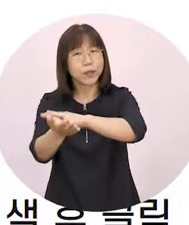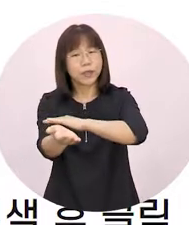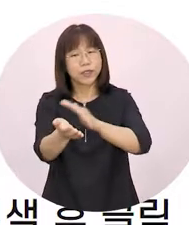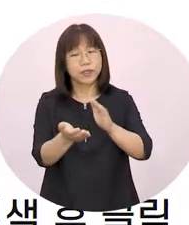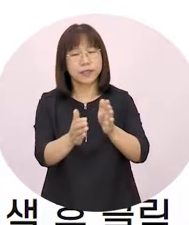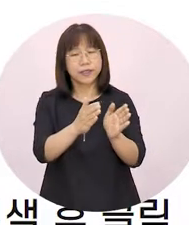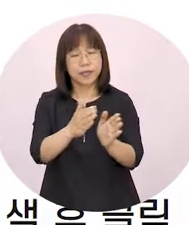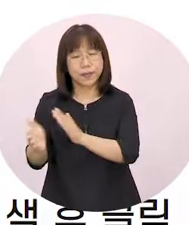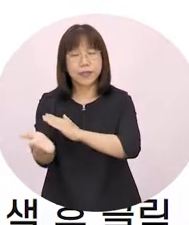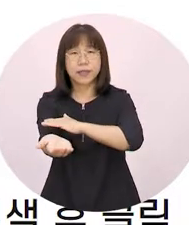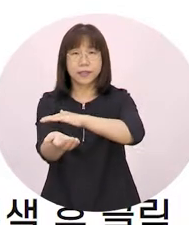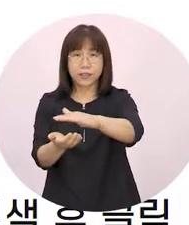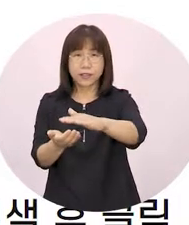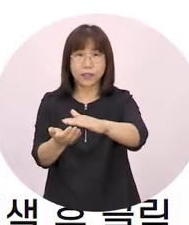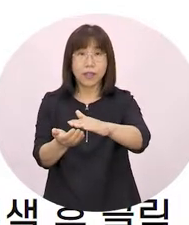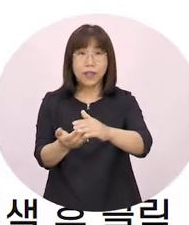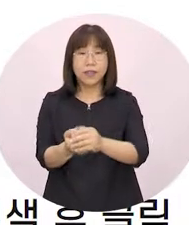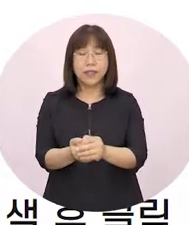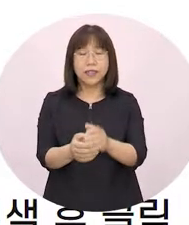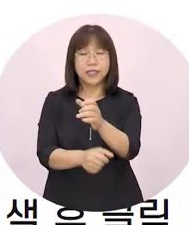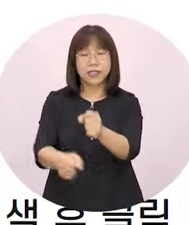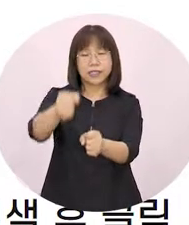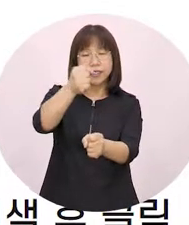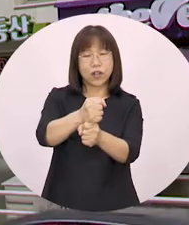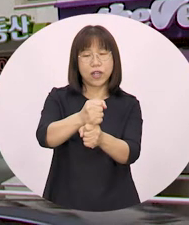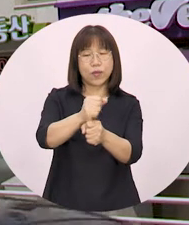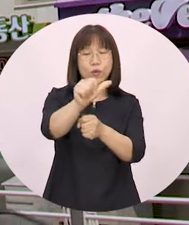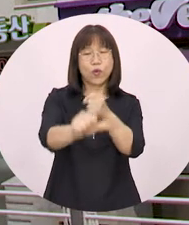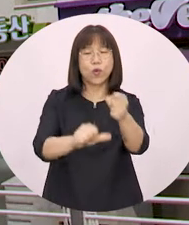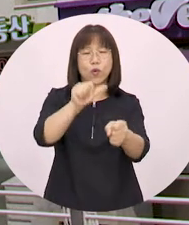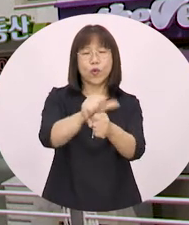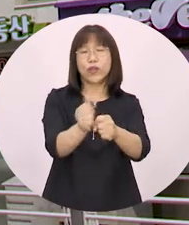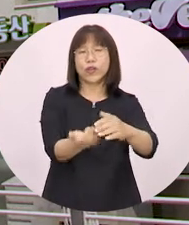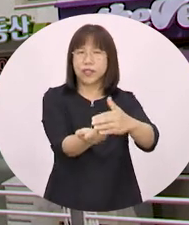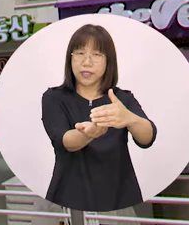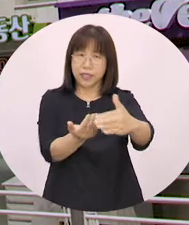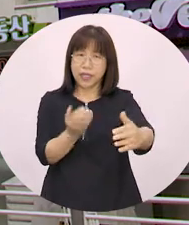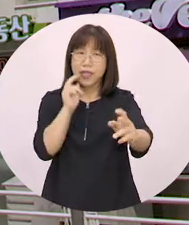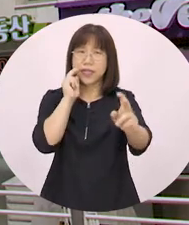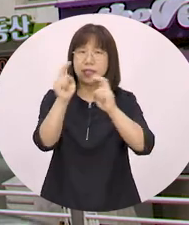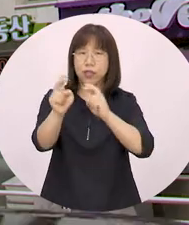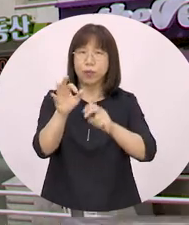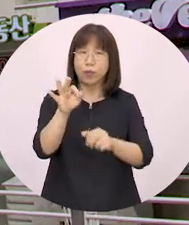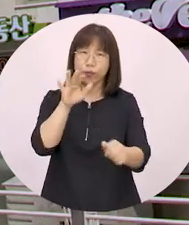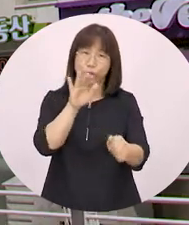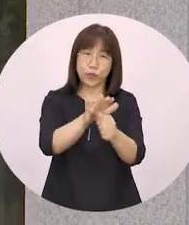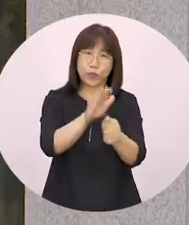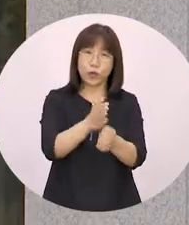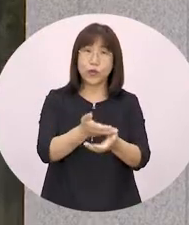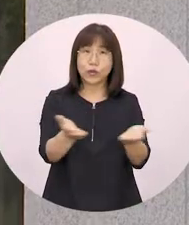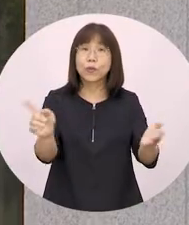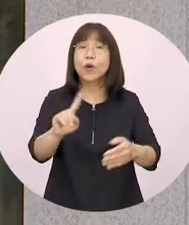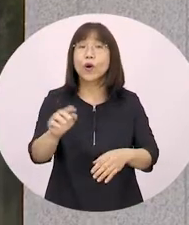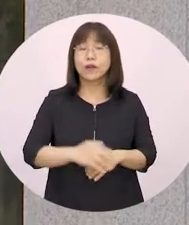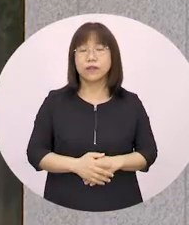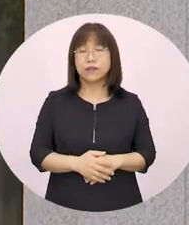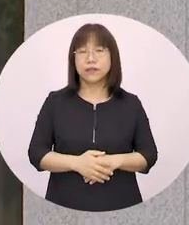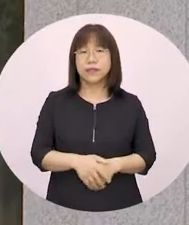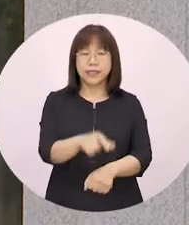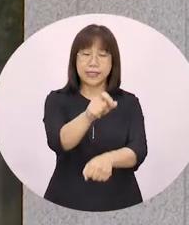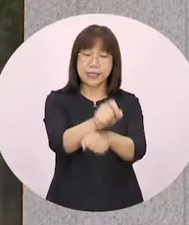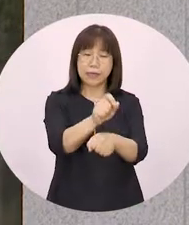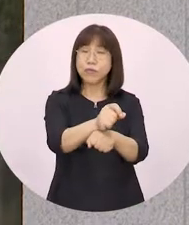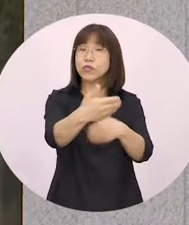4팀으로 공고일 기준 법인이 설립된 지 5년 이내 기업이어야만 지원이 가능합니다. 입주시설은